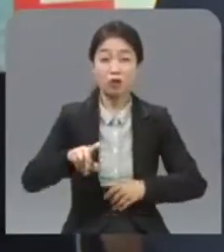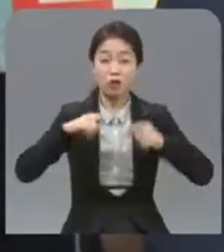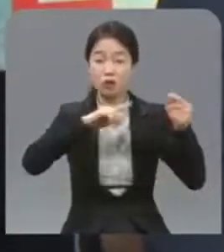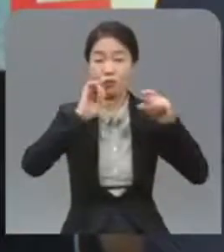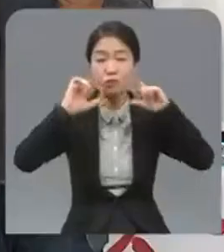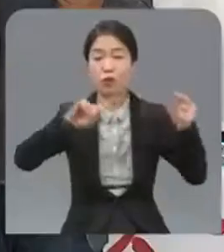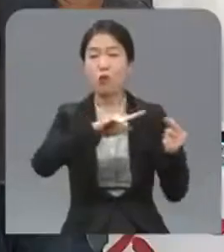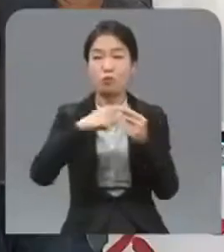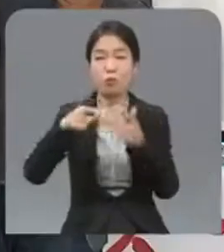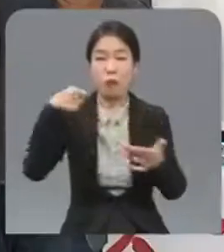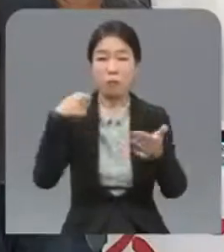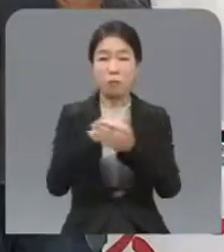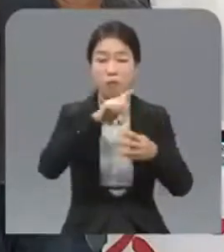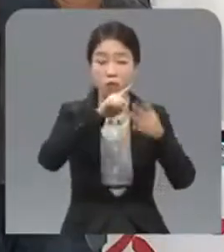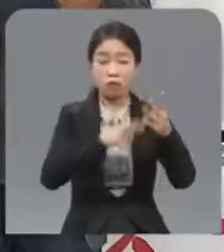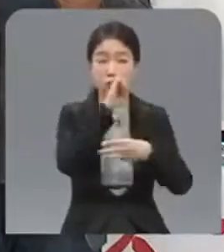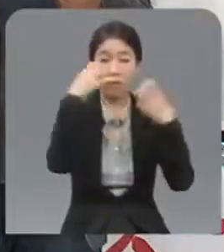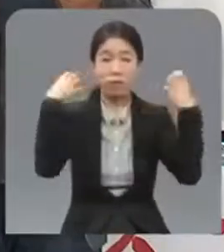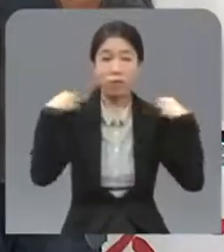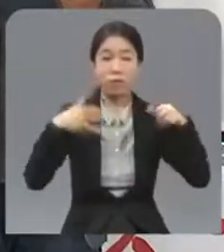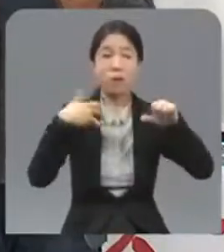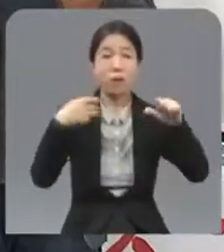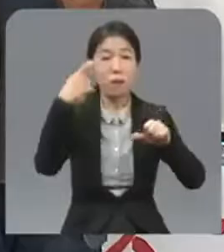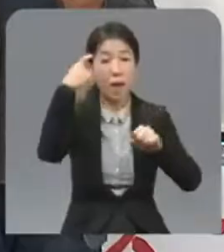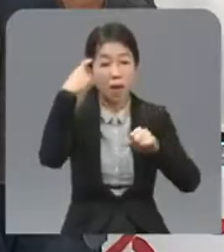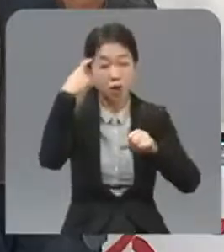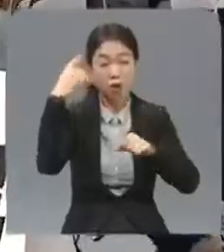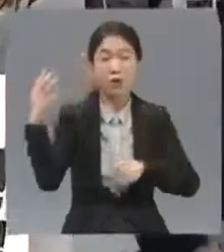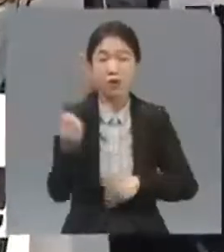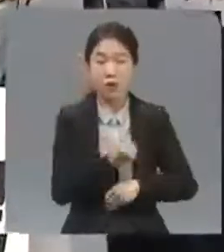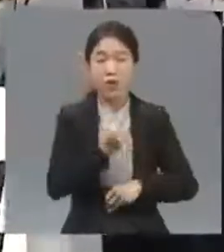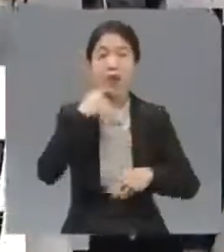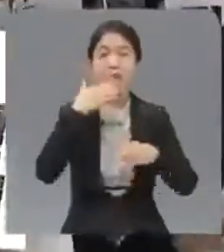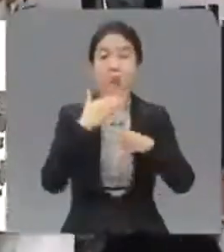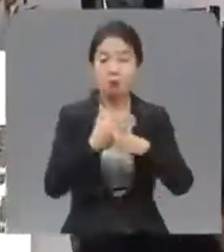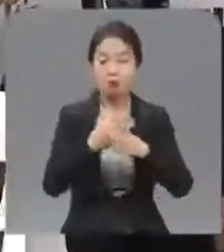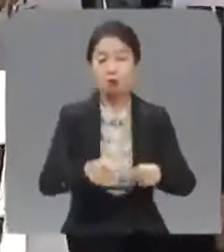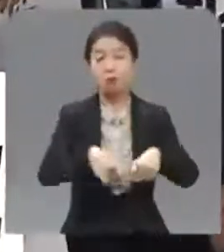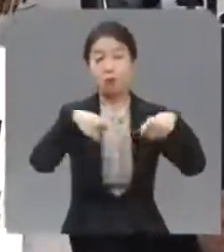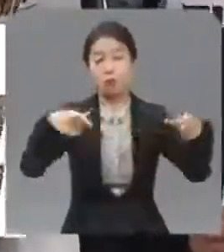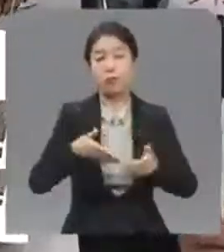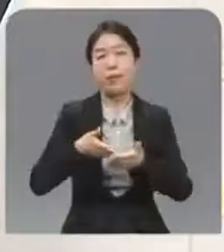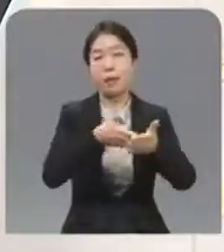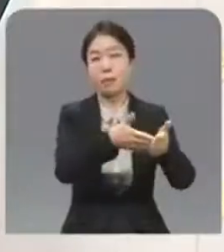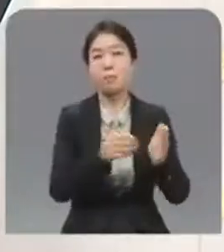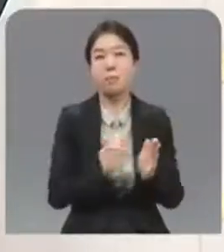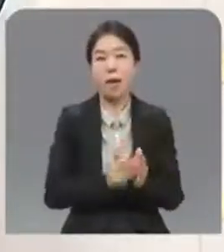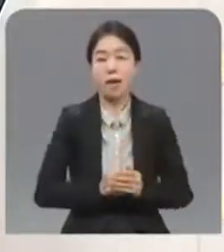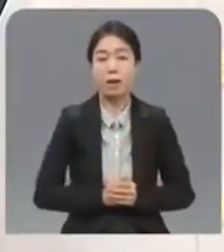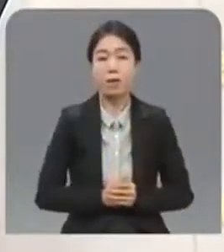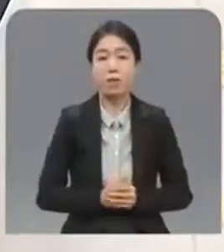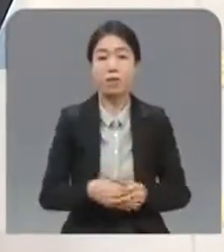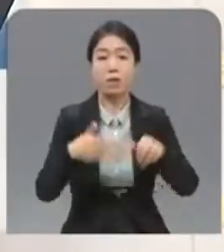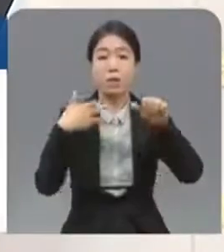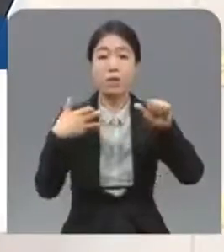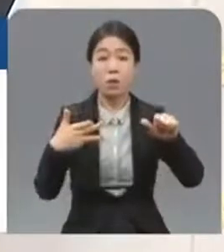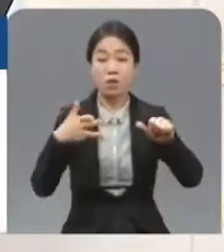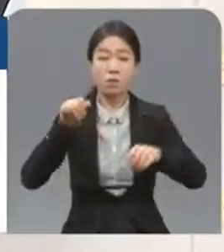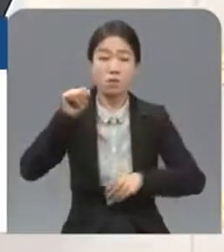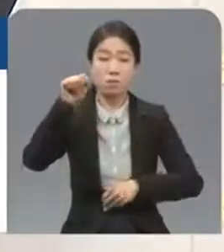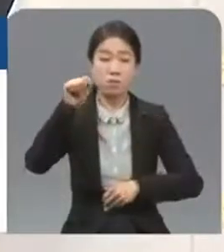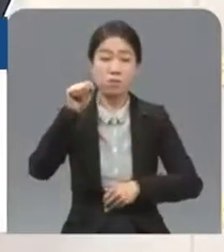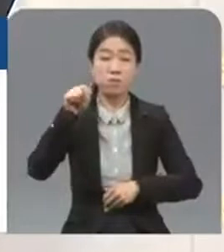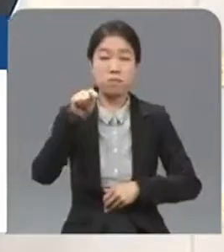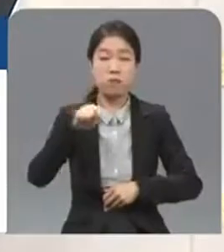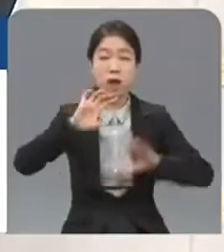채택하고 윤석열 정부의 5.18 정신의 바탕을 둔 민주주의 확장을 요구했습니다. 5.18 함경의